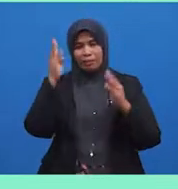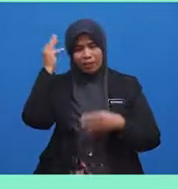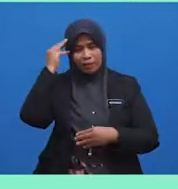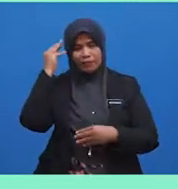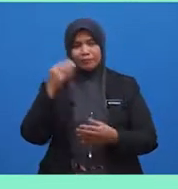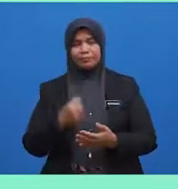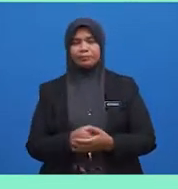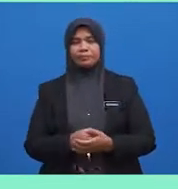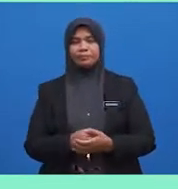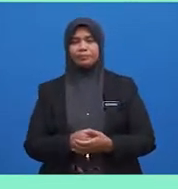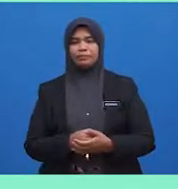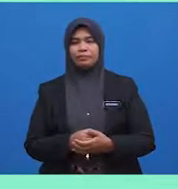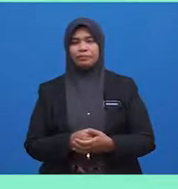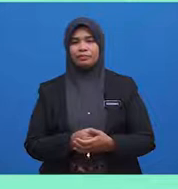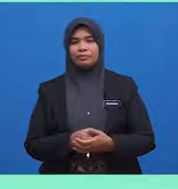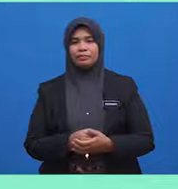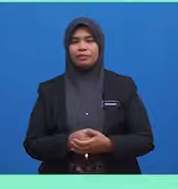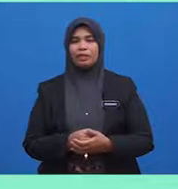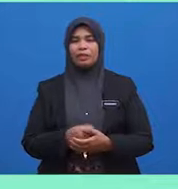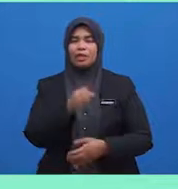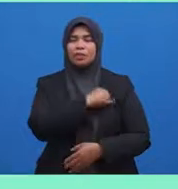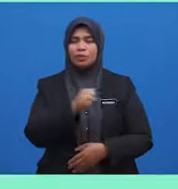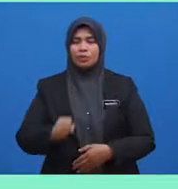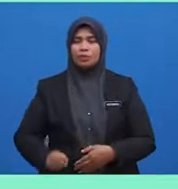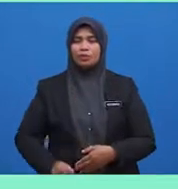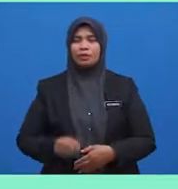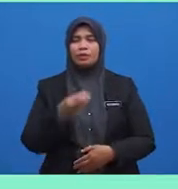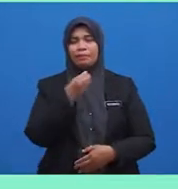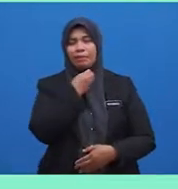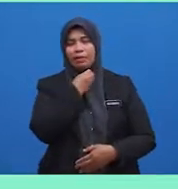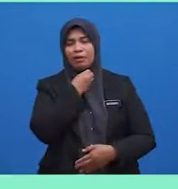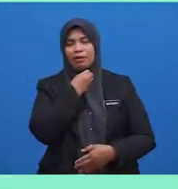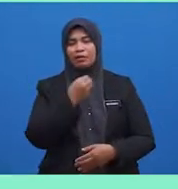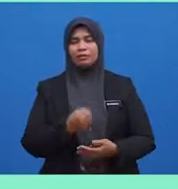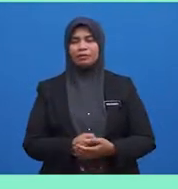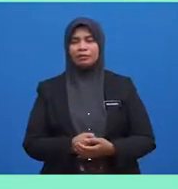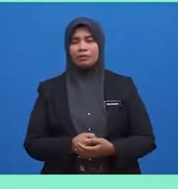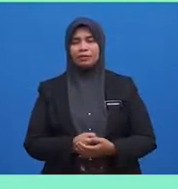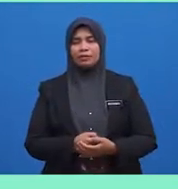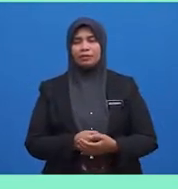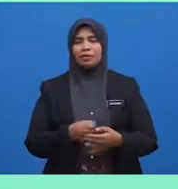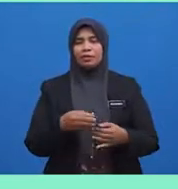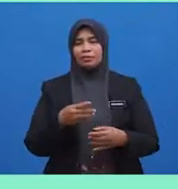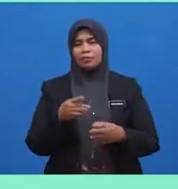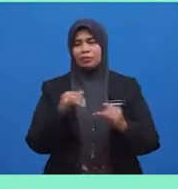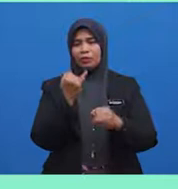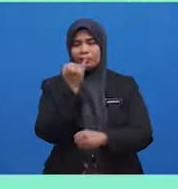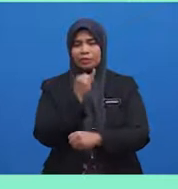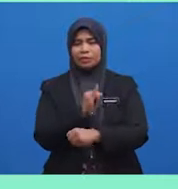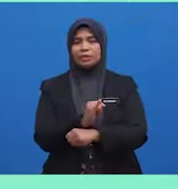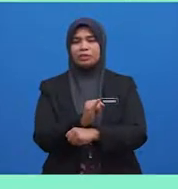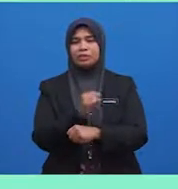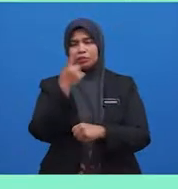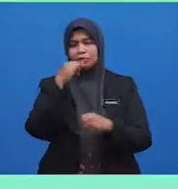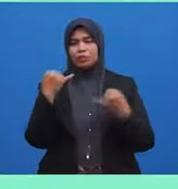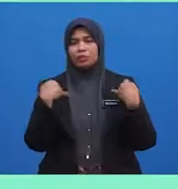Larut, Terong dan Beruas. Sultan Perak, Paduka Seri Sultan Muzaffar Shah memeterai perjanjian menjual